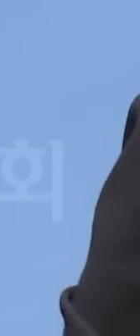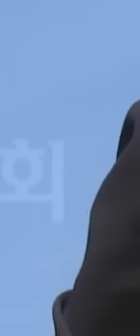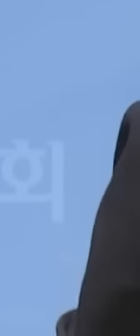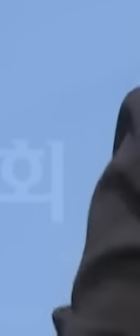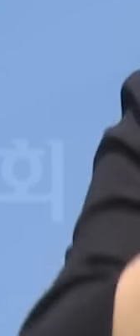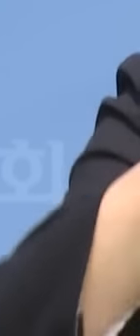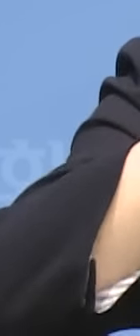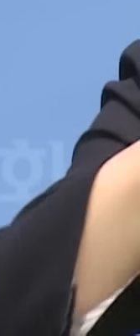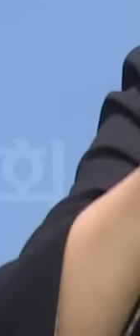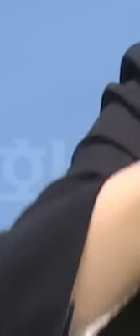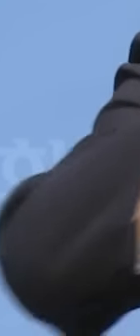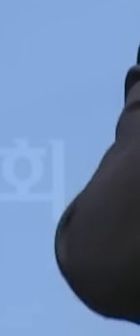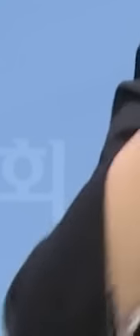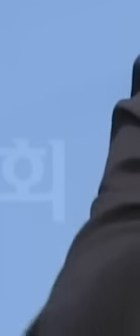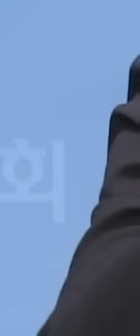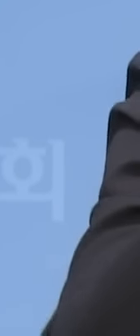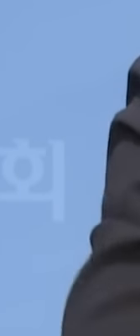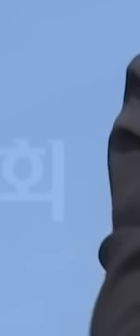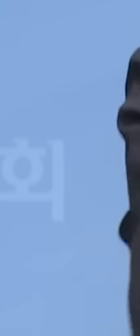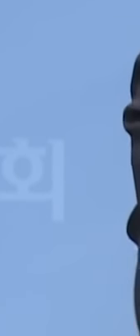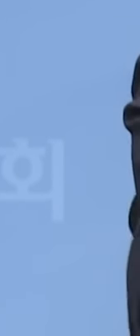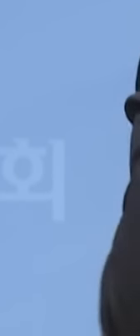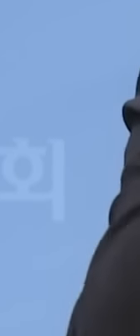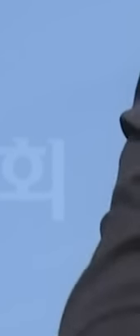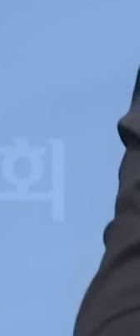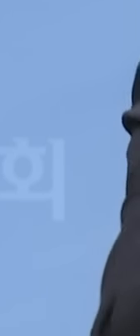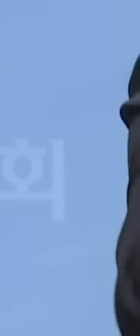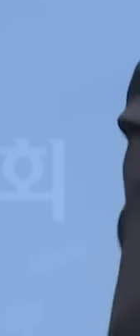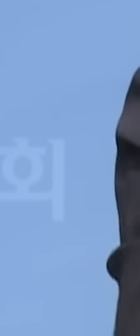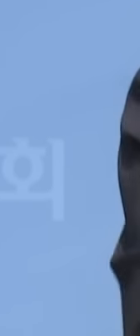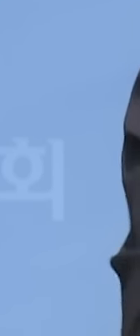국정운영에 대한 반성은 찾을 수 없었습니다.